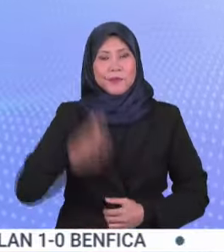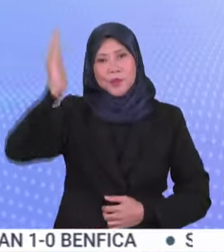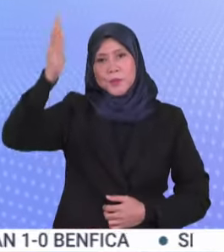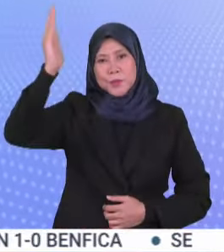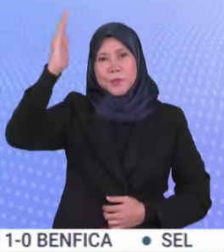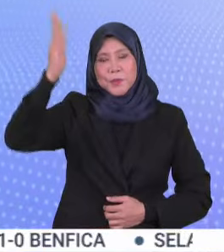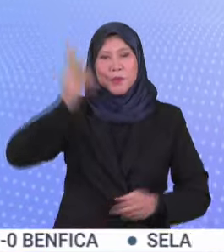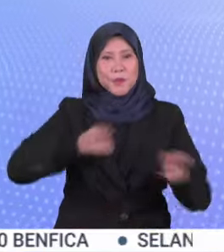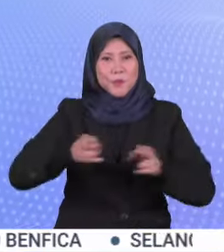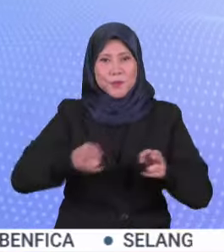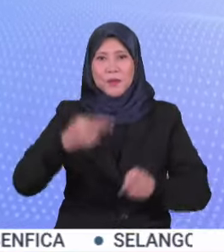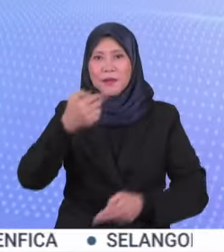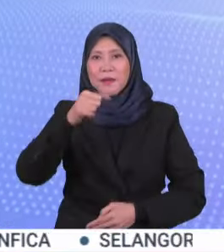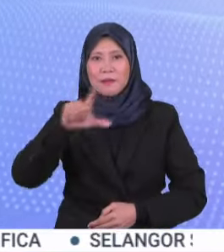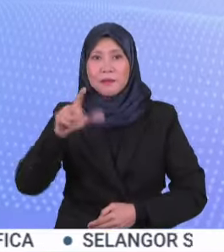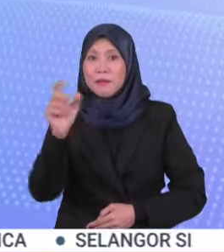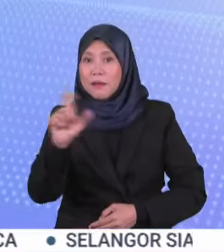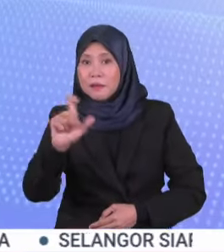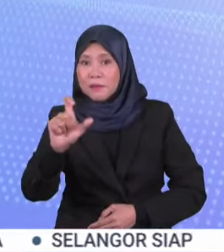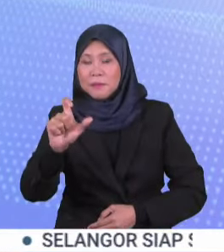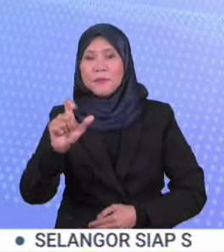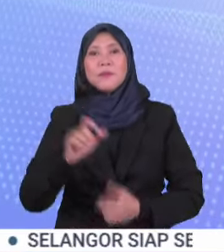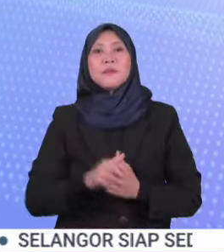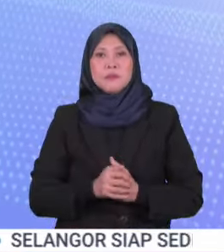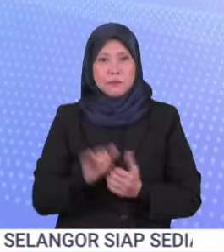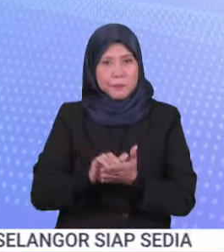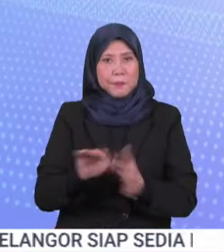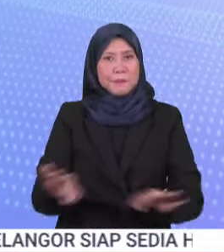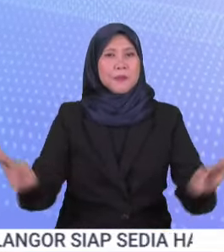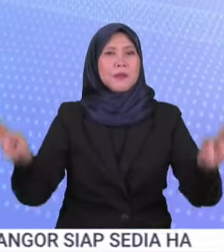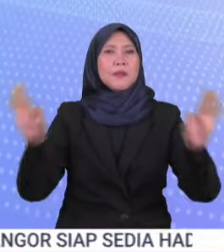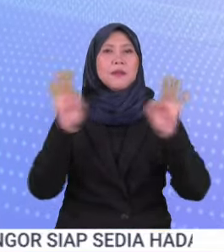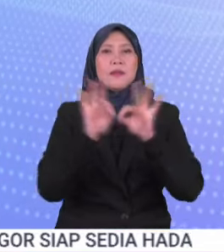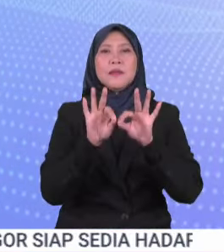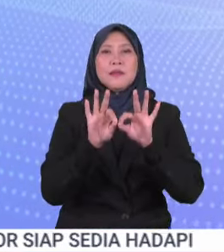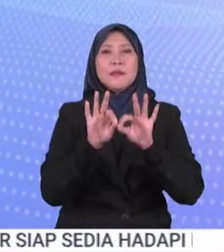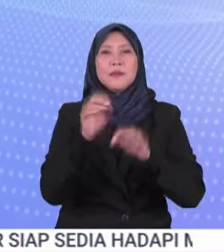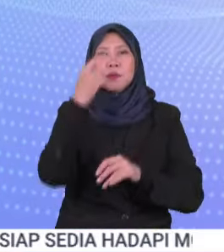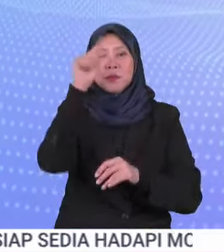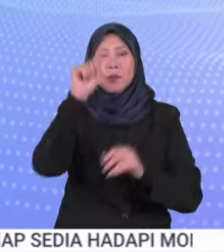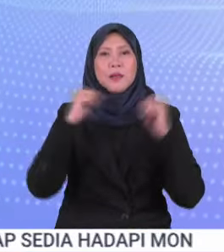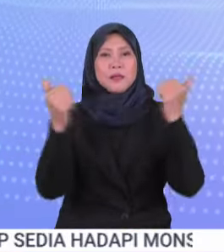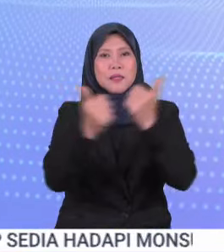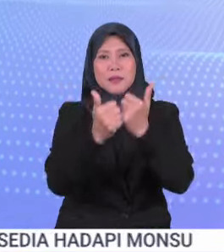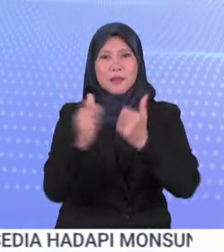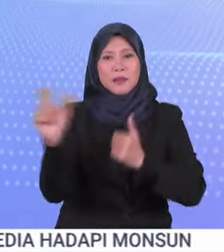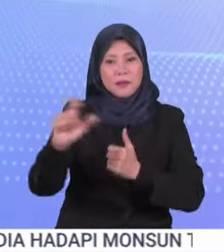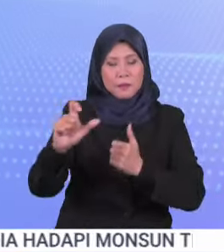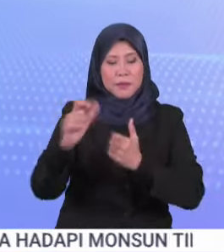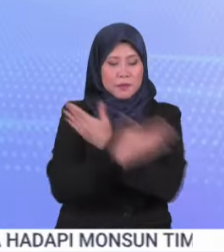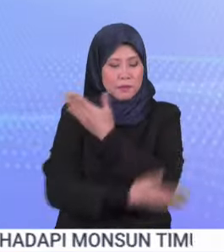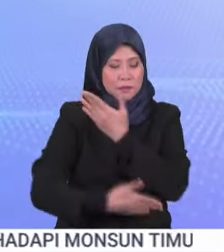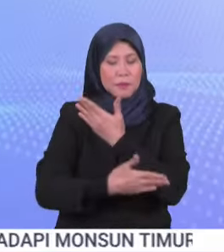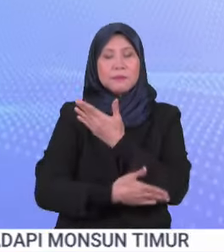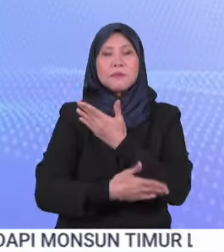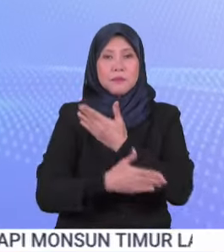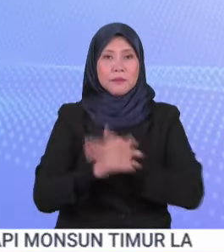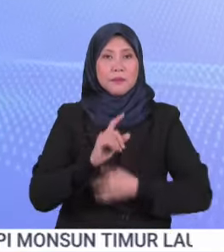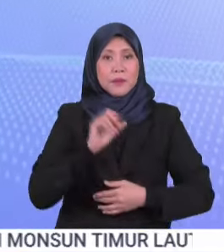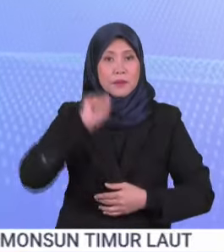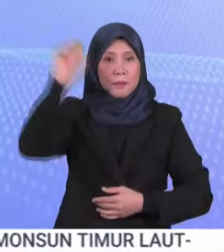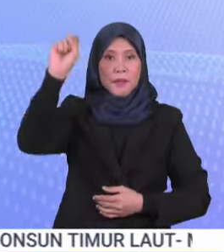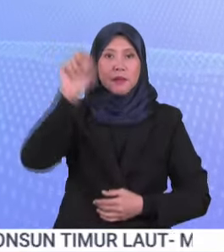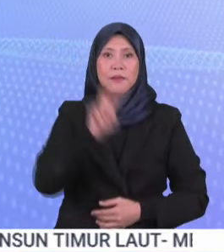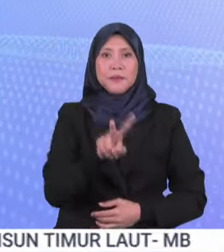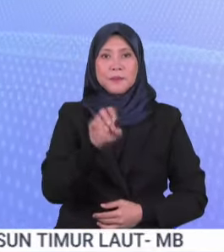Konvensyen Pengurusan Hal Ehwal Islam antara acara utama Ijtimak Perdana Agensi Agama Seluruh Malaysia IJPAM